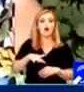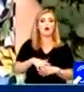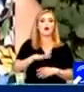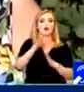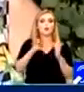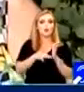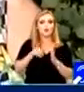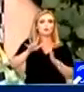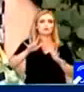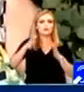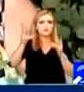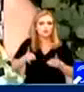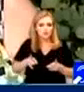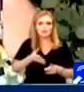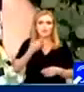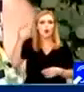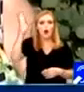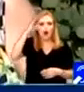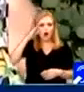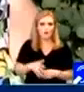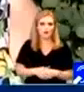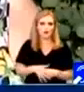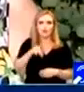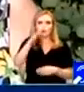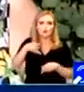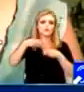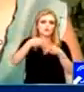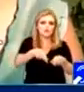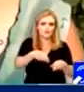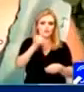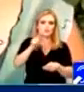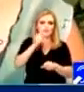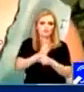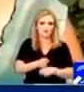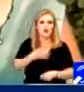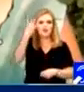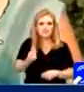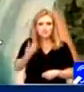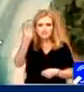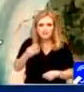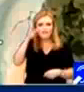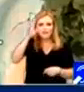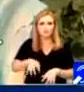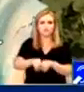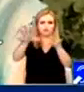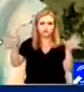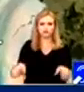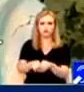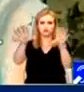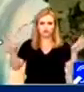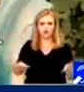e avarie prin oraș și ei nu poate să vină să facă ceva. 4 дня вода текла. Под большим